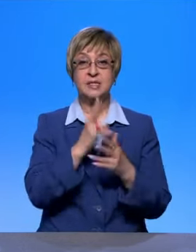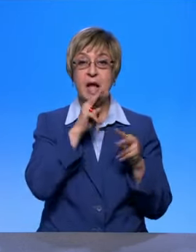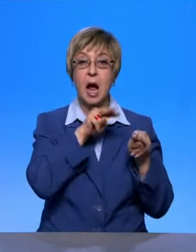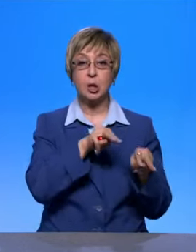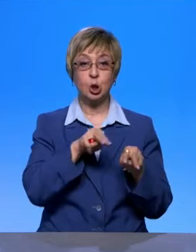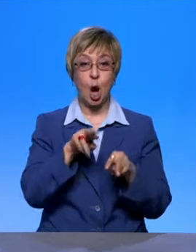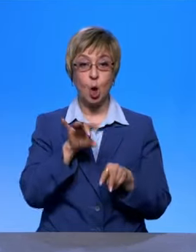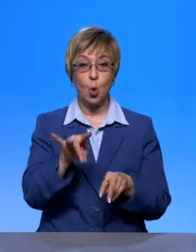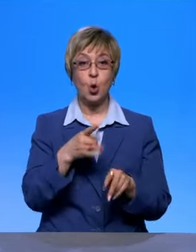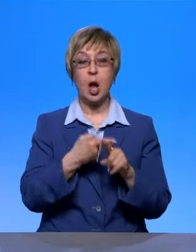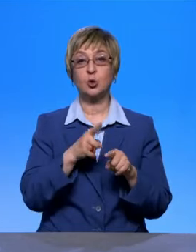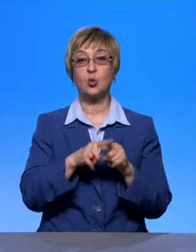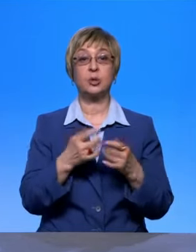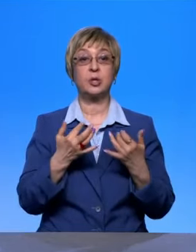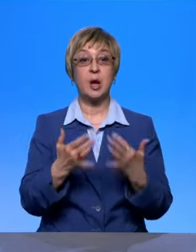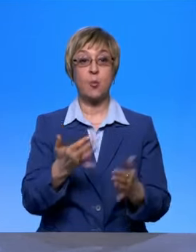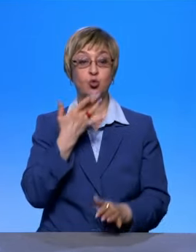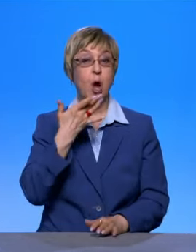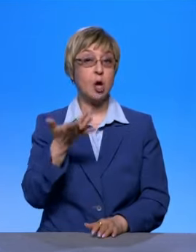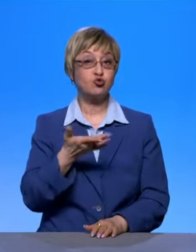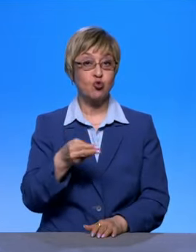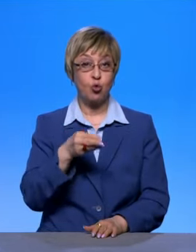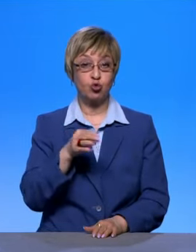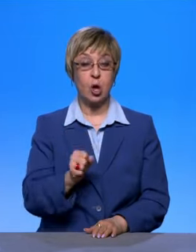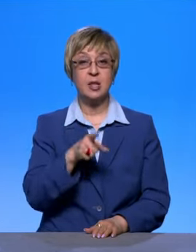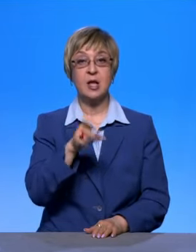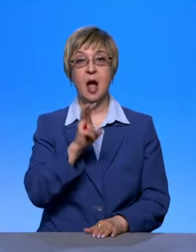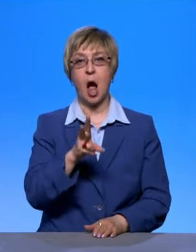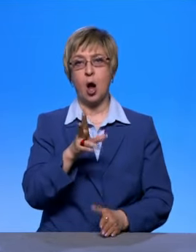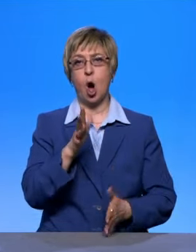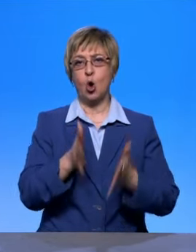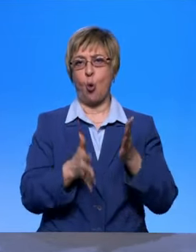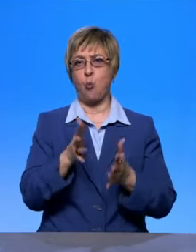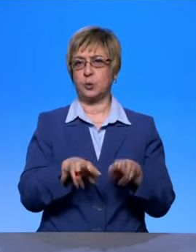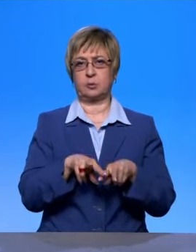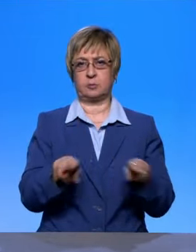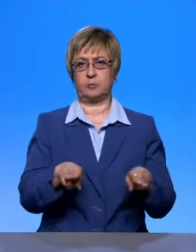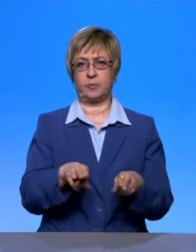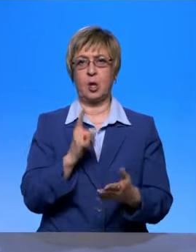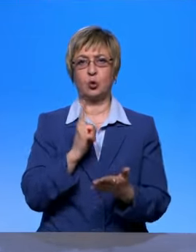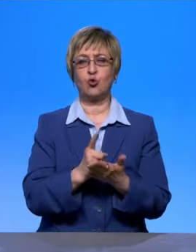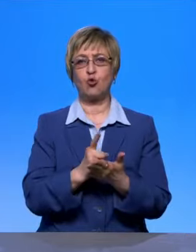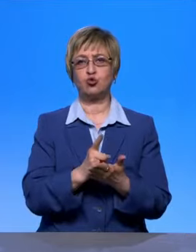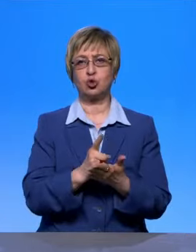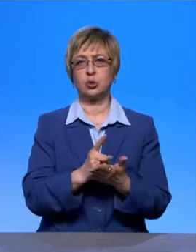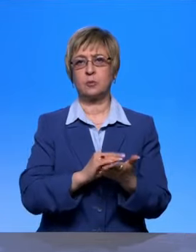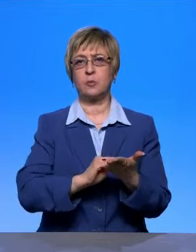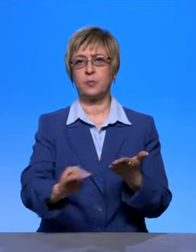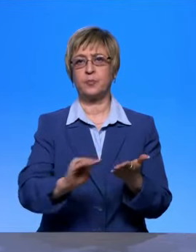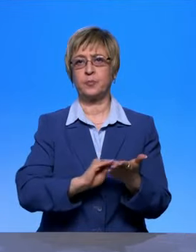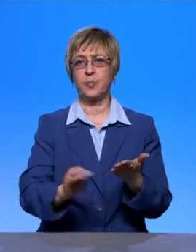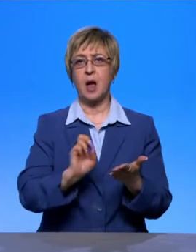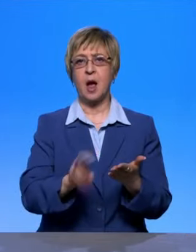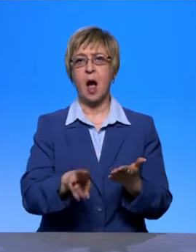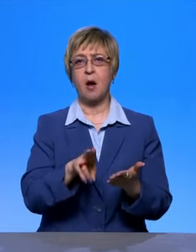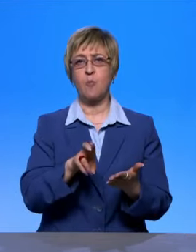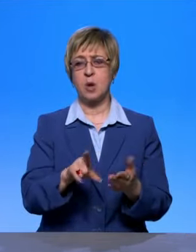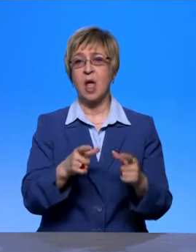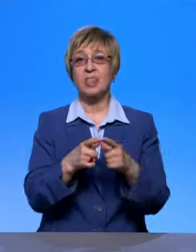который требует отчета. И ты, как робот, должен все время выдавать перфорированные таблички, чтобы они правильно